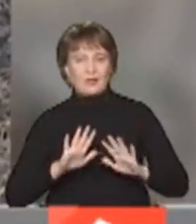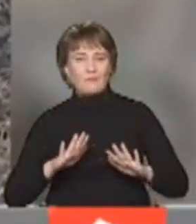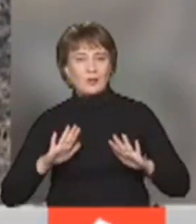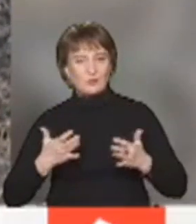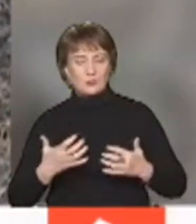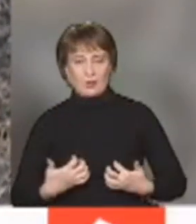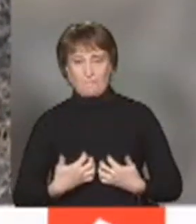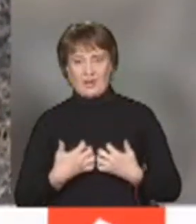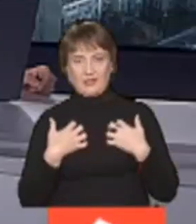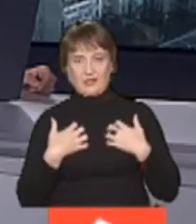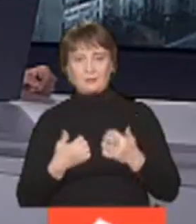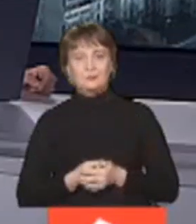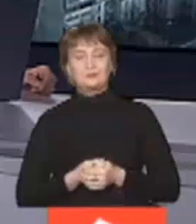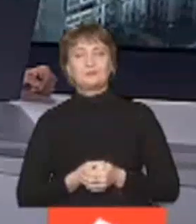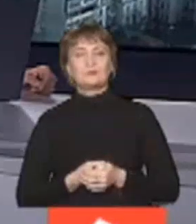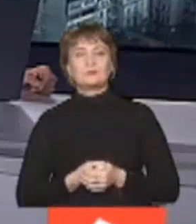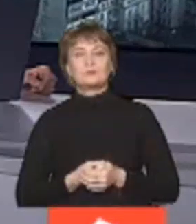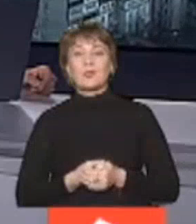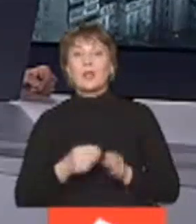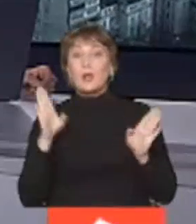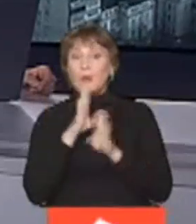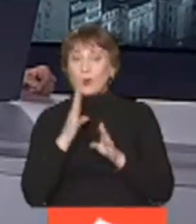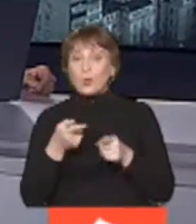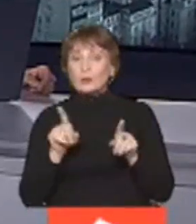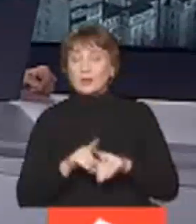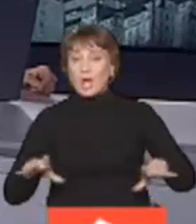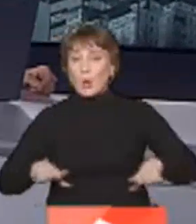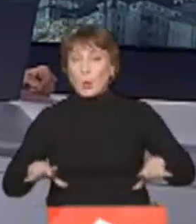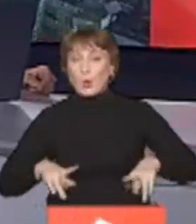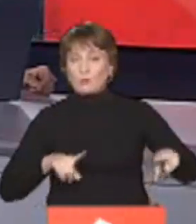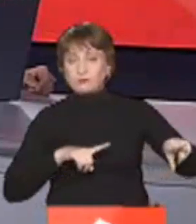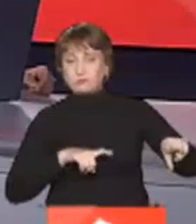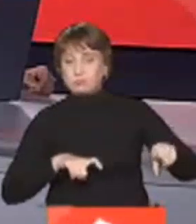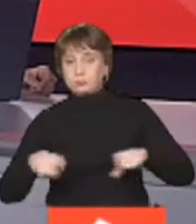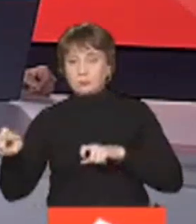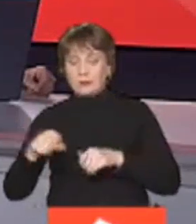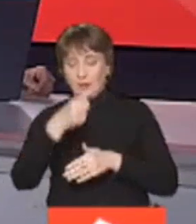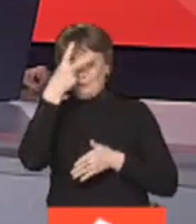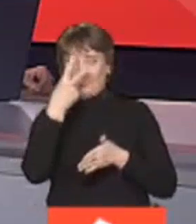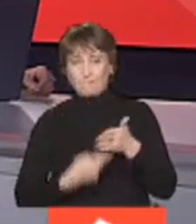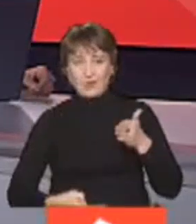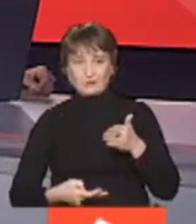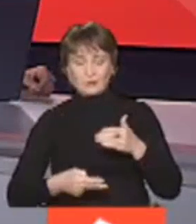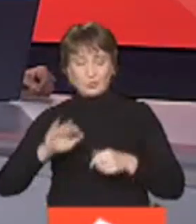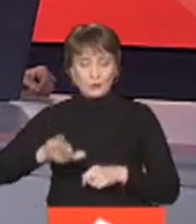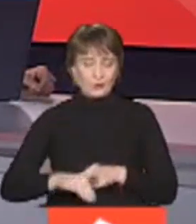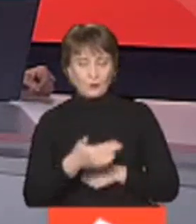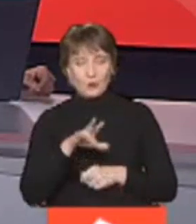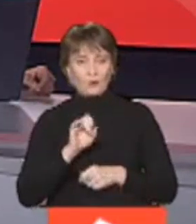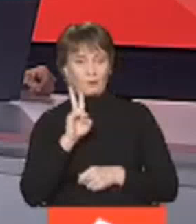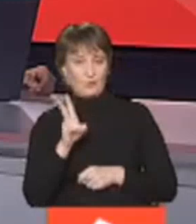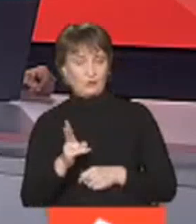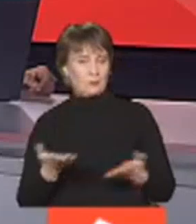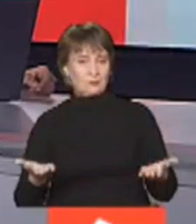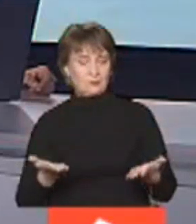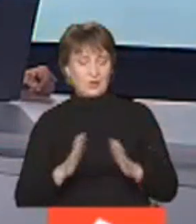лише переляком. А це погода така, що коні ходять і падають відкриті ці люки і так далі.